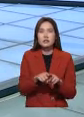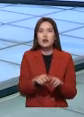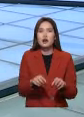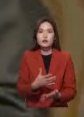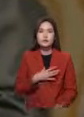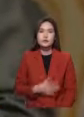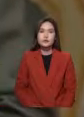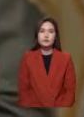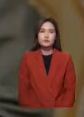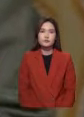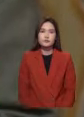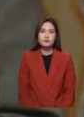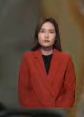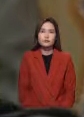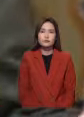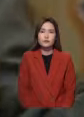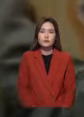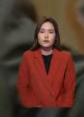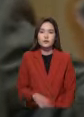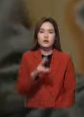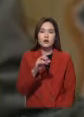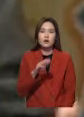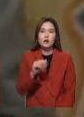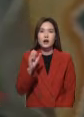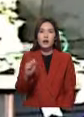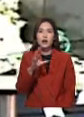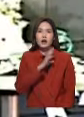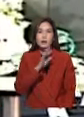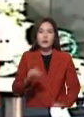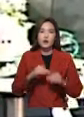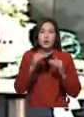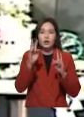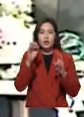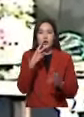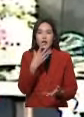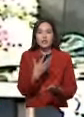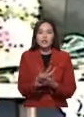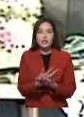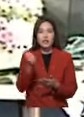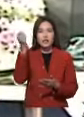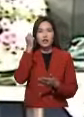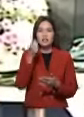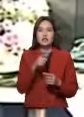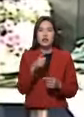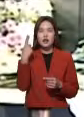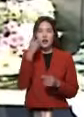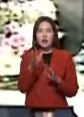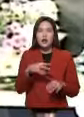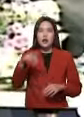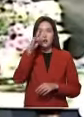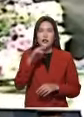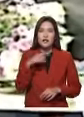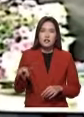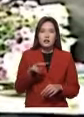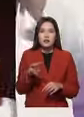шертті. Көпен Әмірбек десе, ең алдымен Көпен келе жатыр тіркесі есімізге түседі. Мұны естімеген қазақ сірә жоқ та